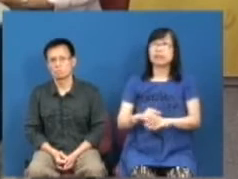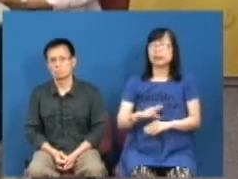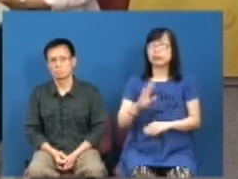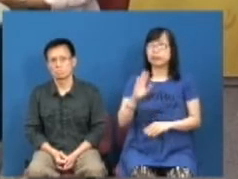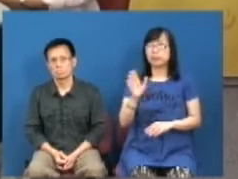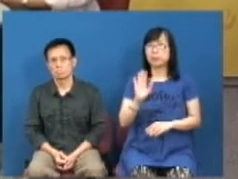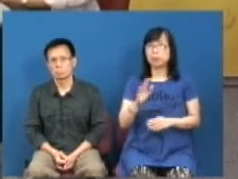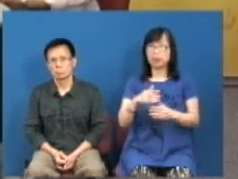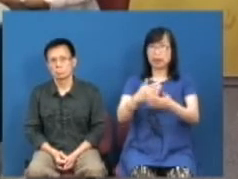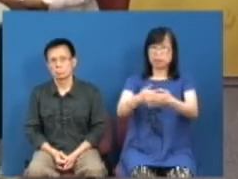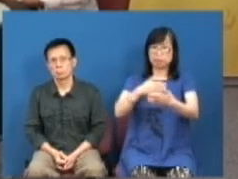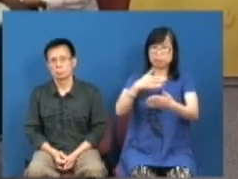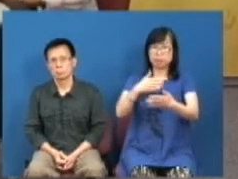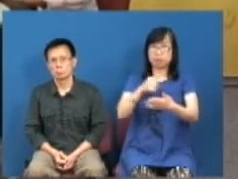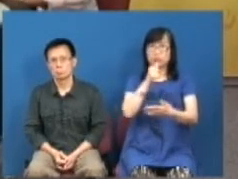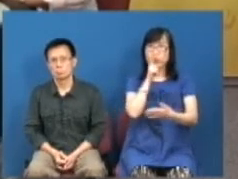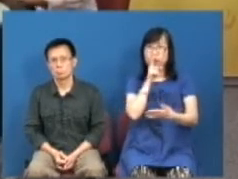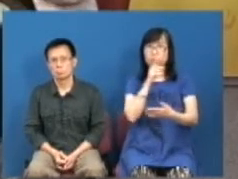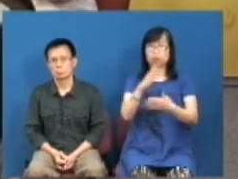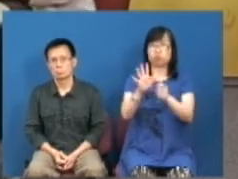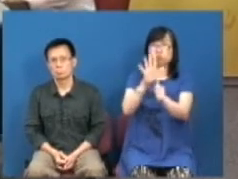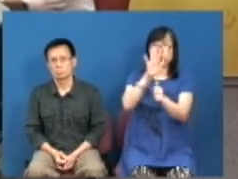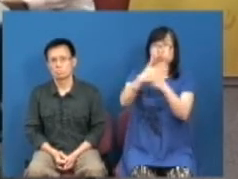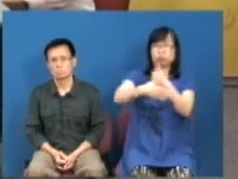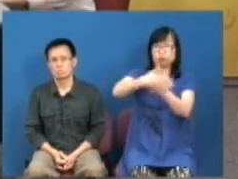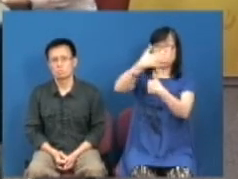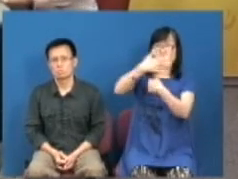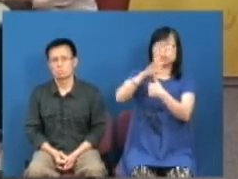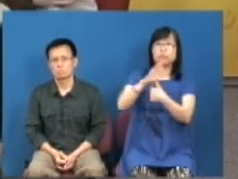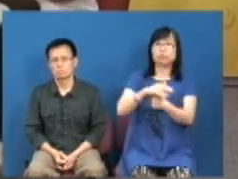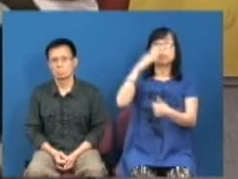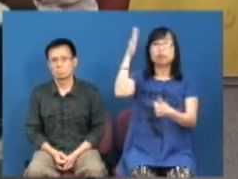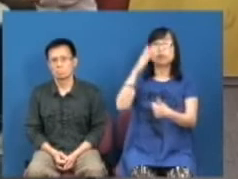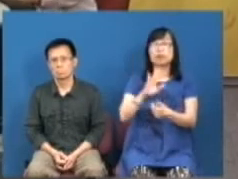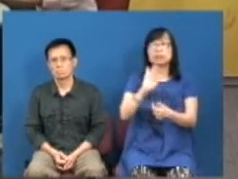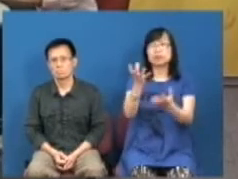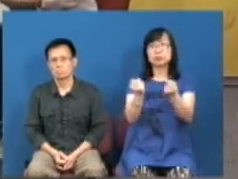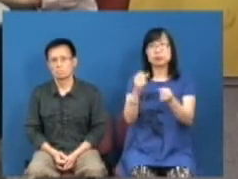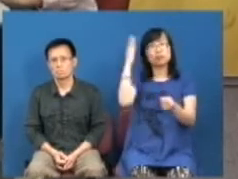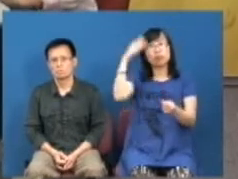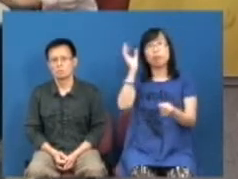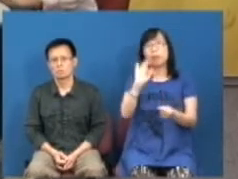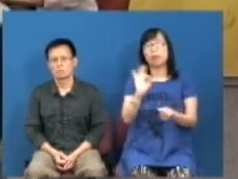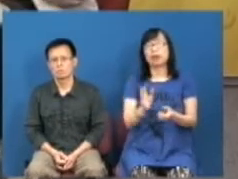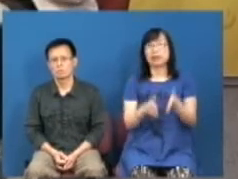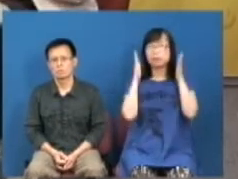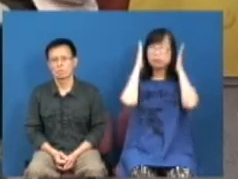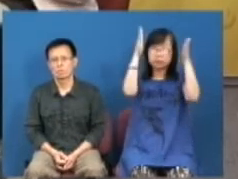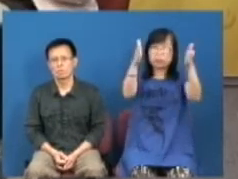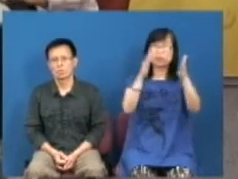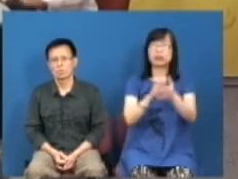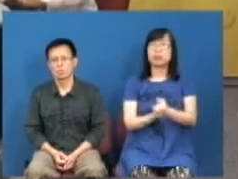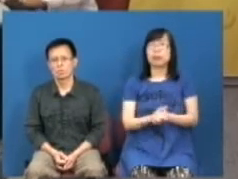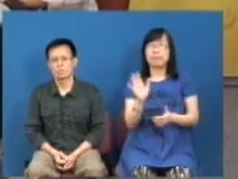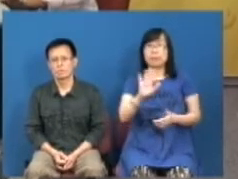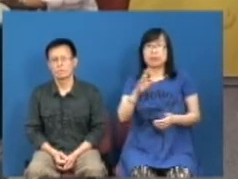話喂前面個哥哥仔你擋住我喎，咁你永世吹唔到風啦，係咪先？所以呢啲咁嘅方向咧，你又唔係由